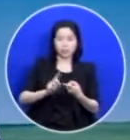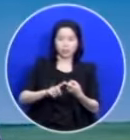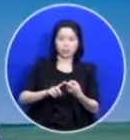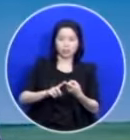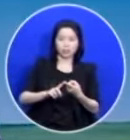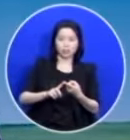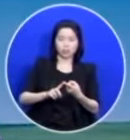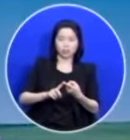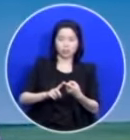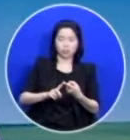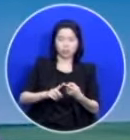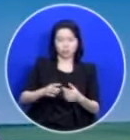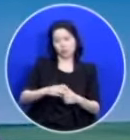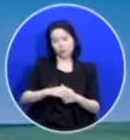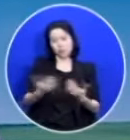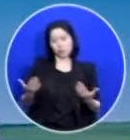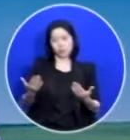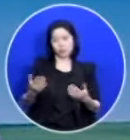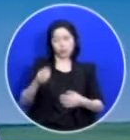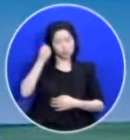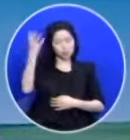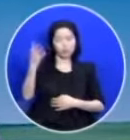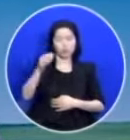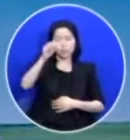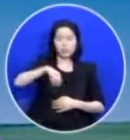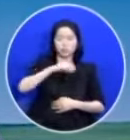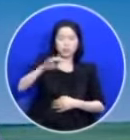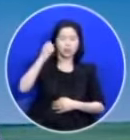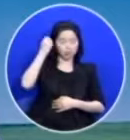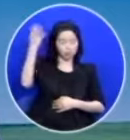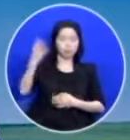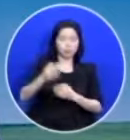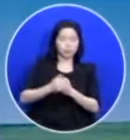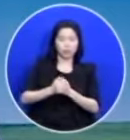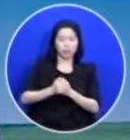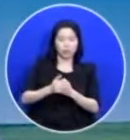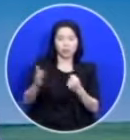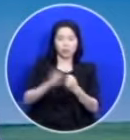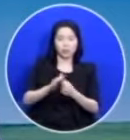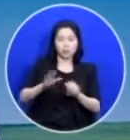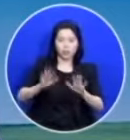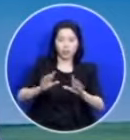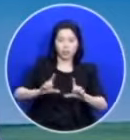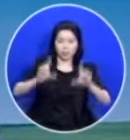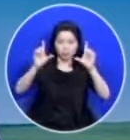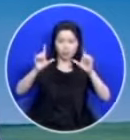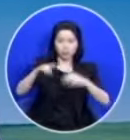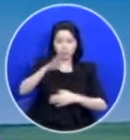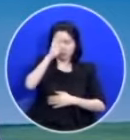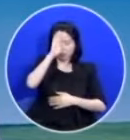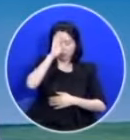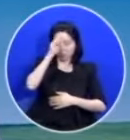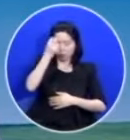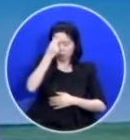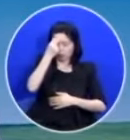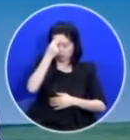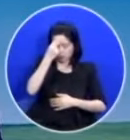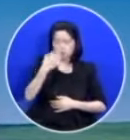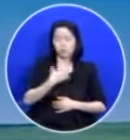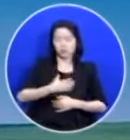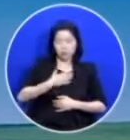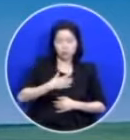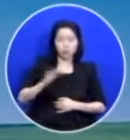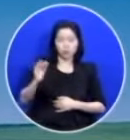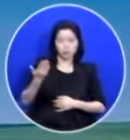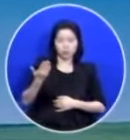죽었음을 놓친 거예요 십자가를 놓친 겁니다 그러니 현실이 근심이 되고 염려가 되고 나를